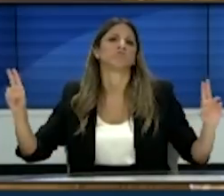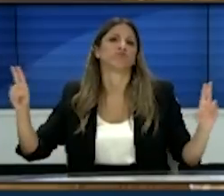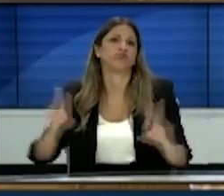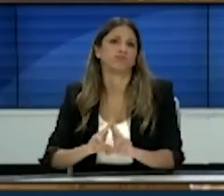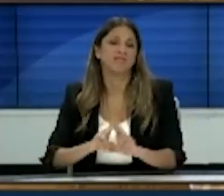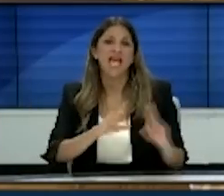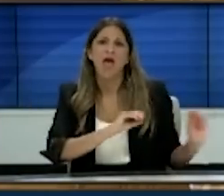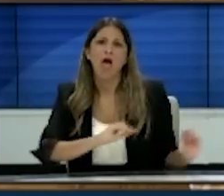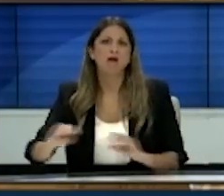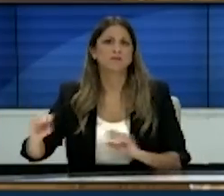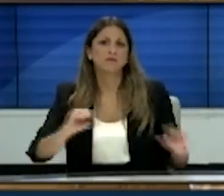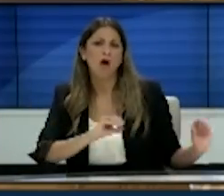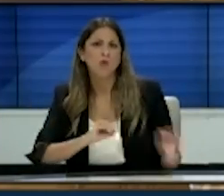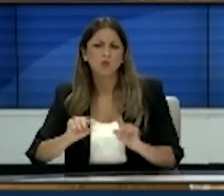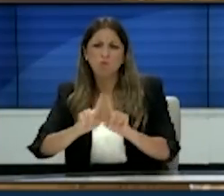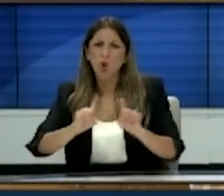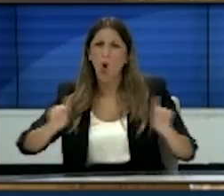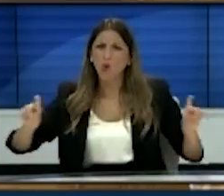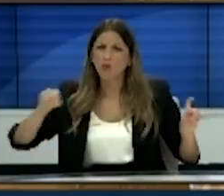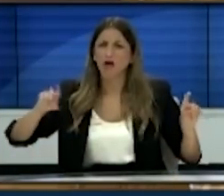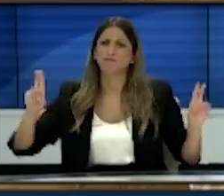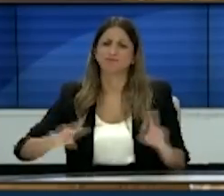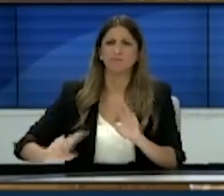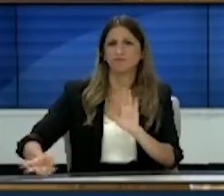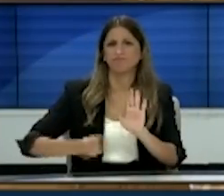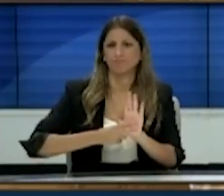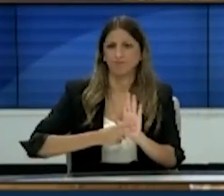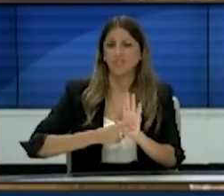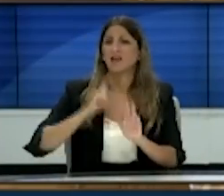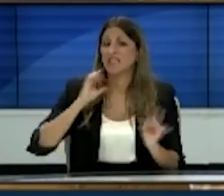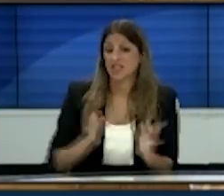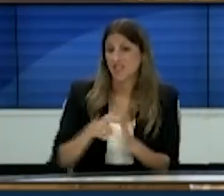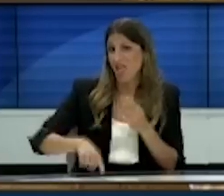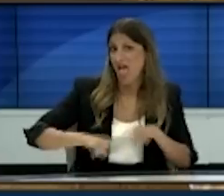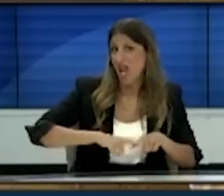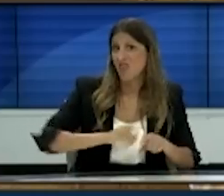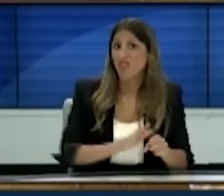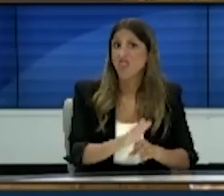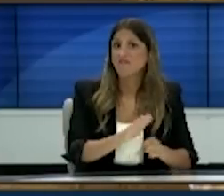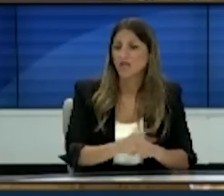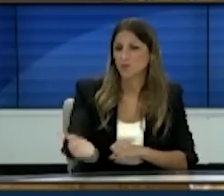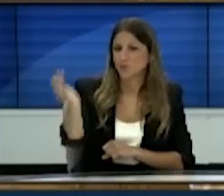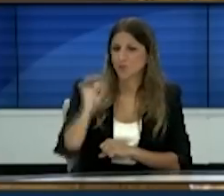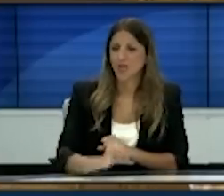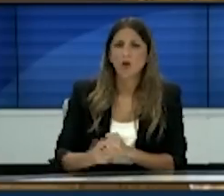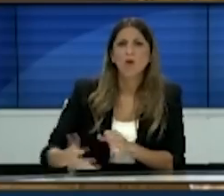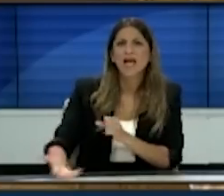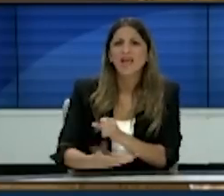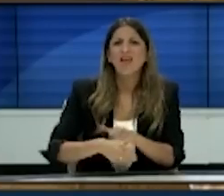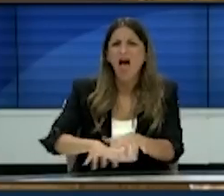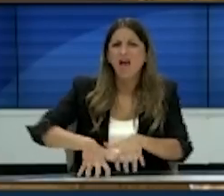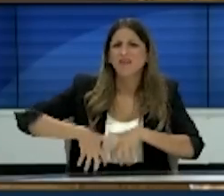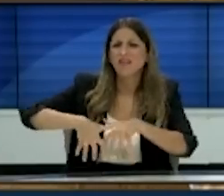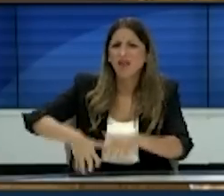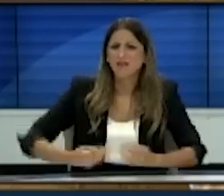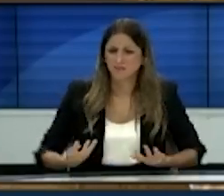απαγορευτούν οι εξαγωγές σε προϊόντα στα οποία η παραγωγή είναι ελλειμματική, αν δεν στηριχθούν οι καλλιέργειες σε αρινών σιτηρών